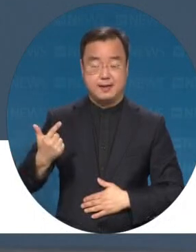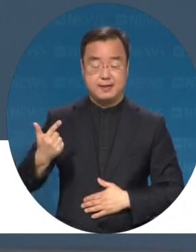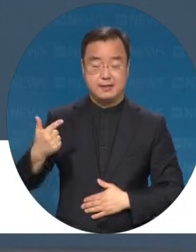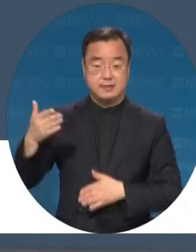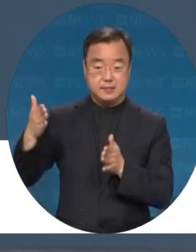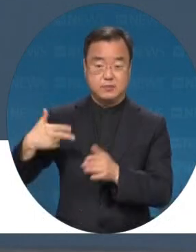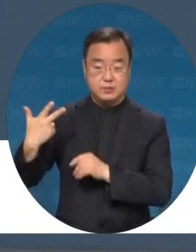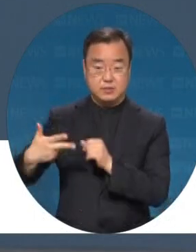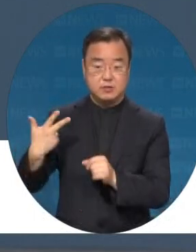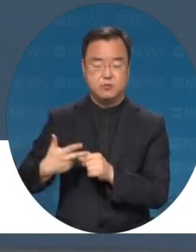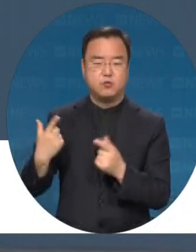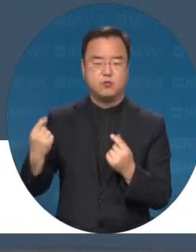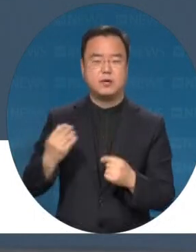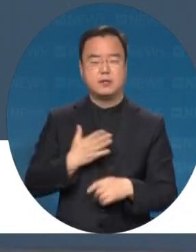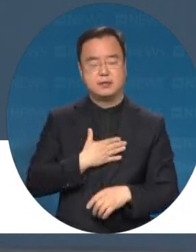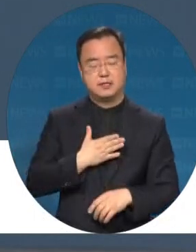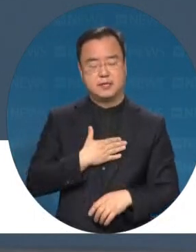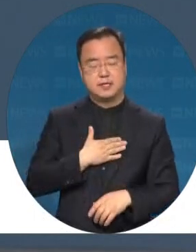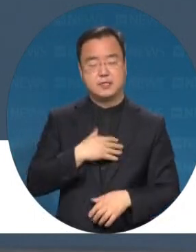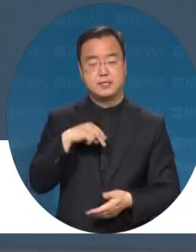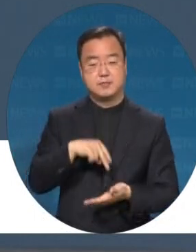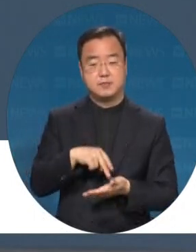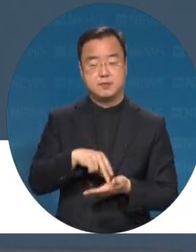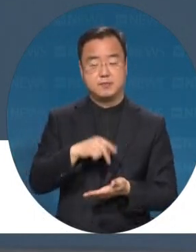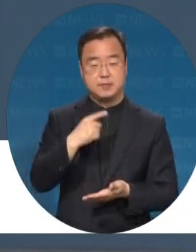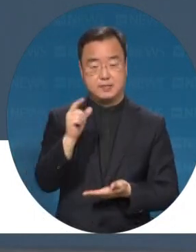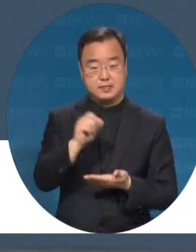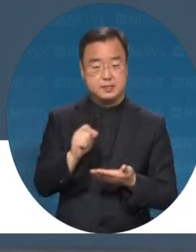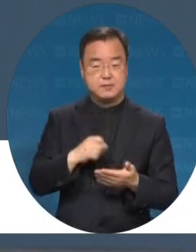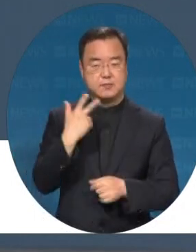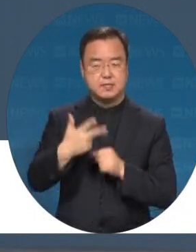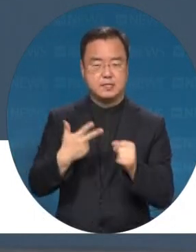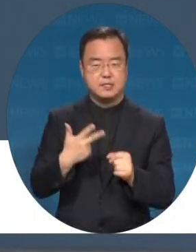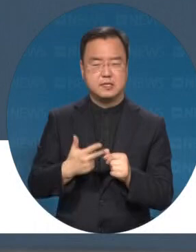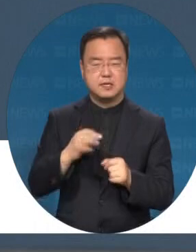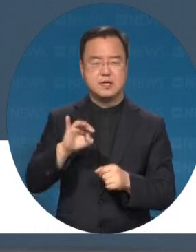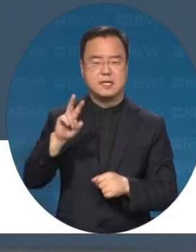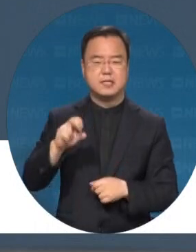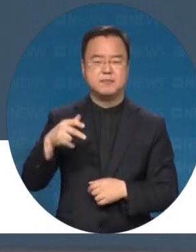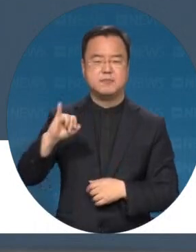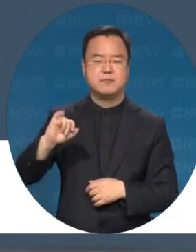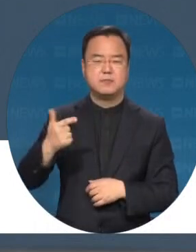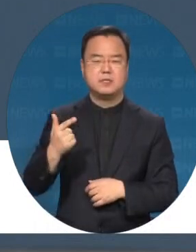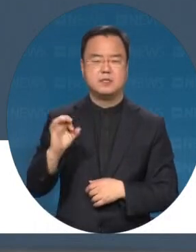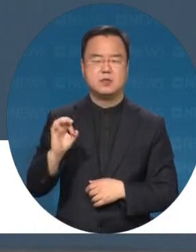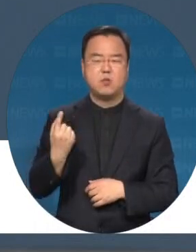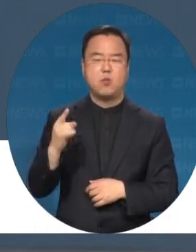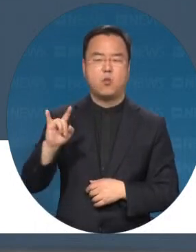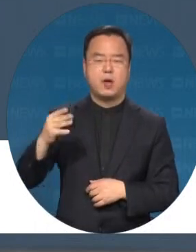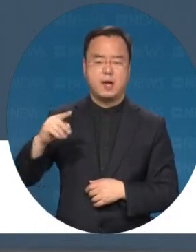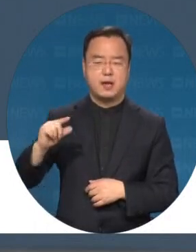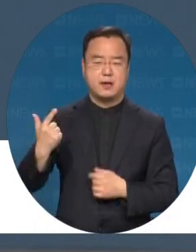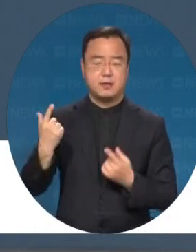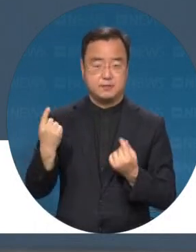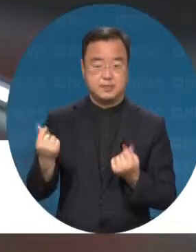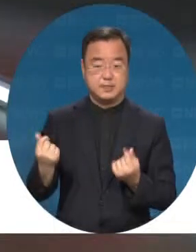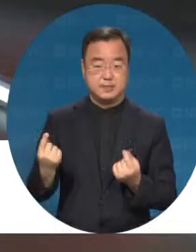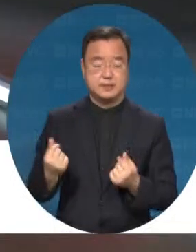저는이 책의 저한테는이 7년 전쟁 임진왜란입니다 사실은이 영문 전기가